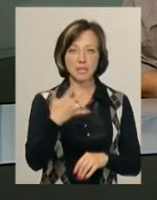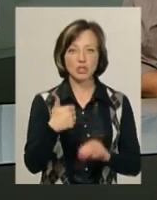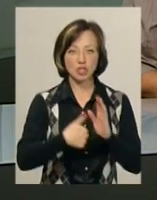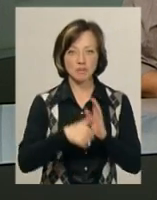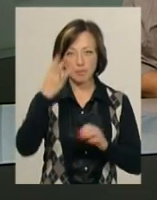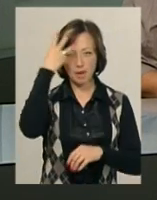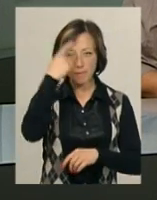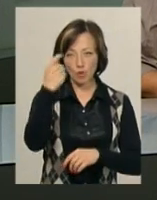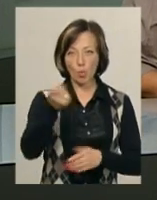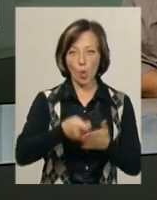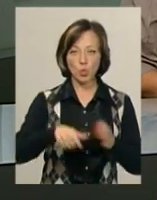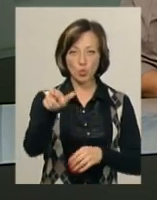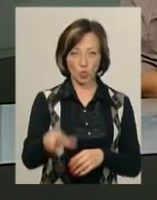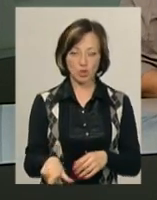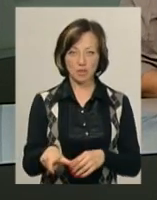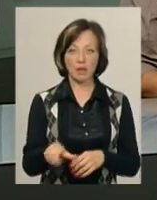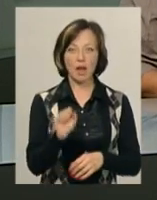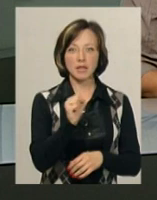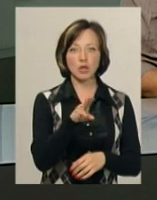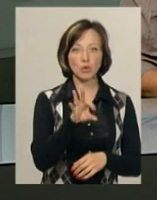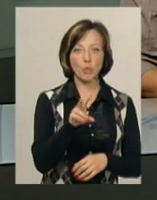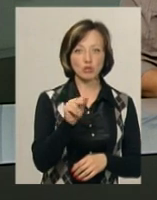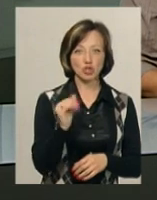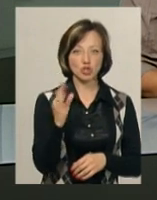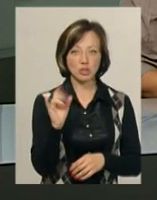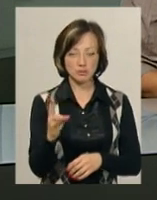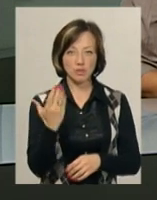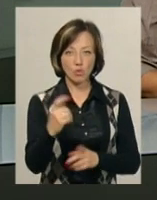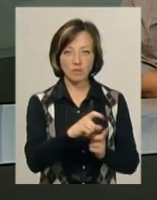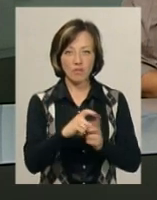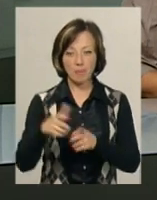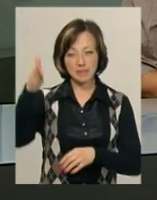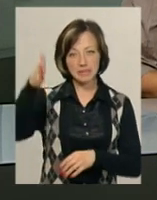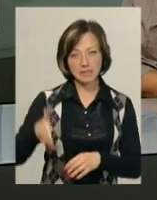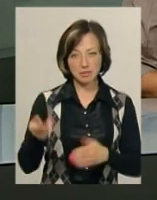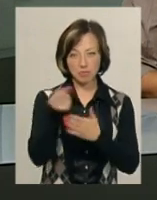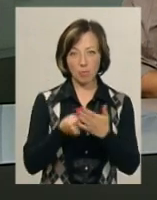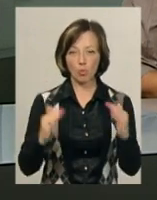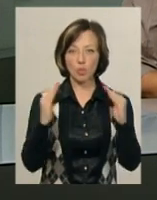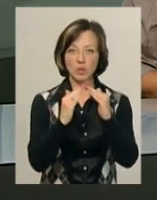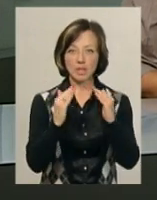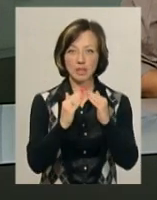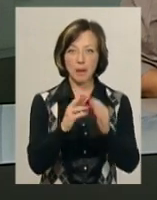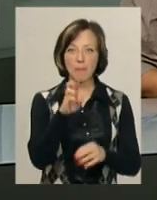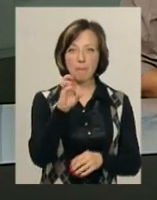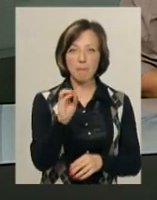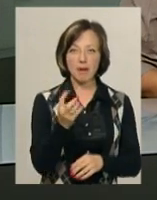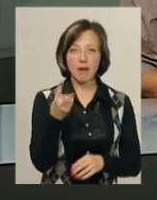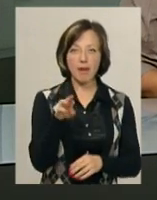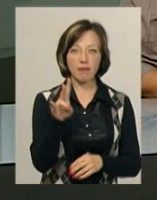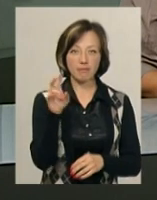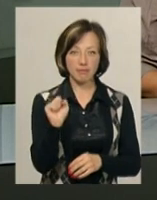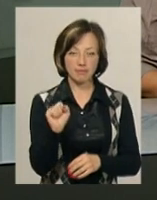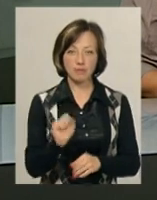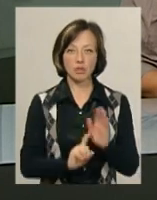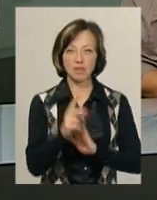повідомив художник, який його малюватиме – Андрій Томчишин. За його словами, на стіні буде зображений будинок Берлянта. На початку